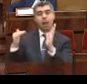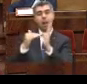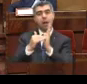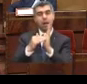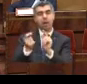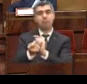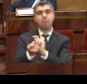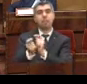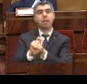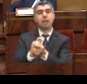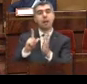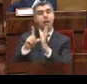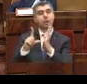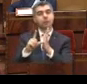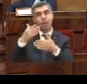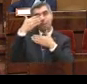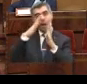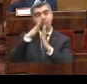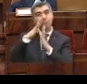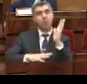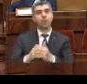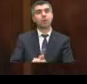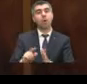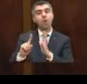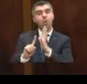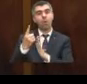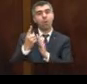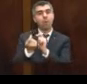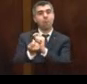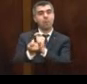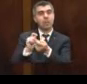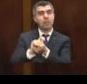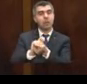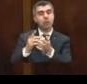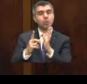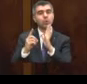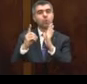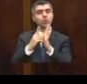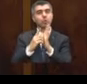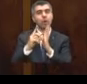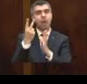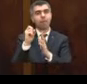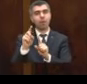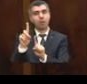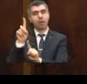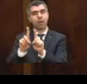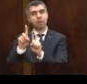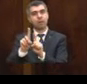معدل عرفه المغرب، وأول قانون تعديلي بعد صدور دستور 2011 وكذلك القانون